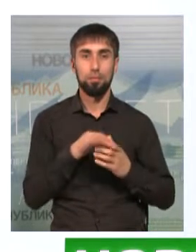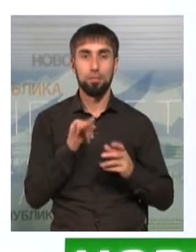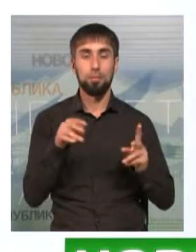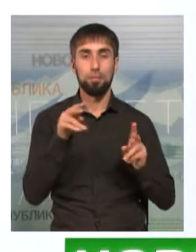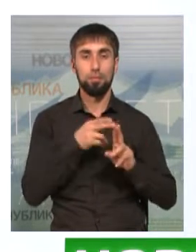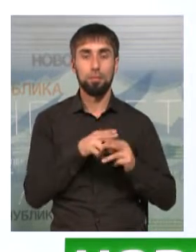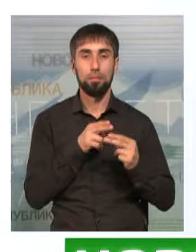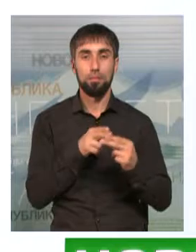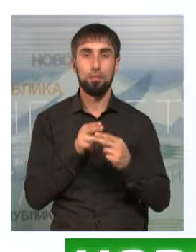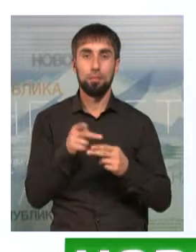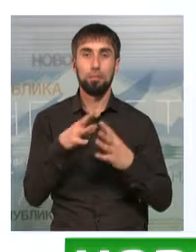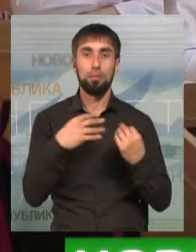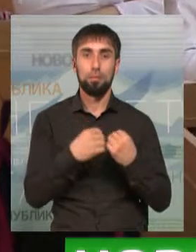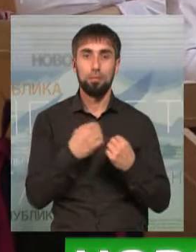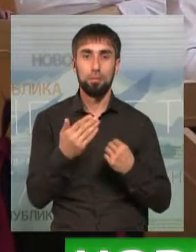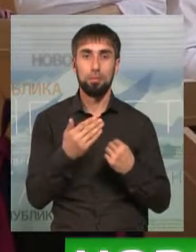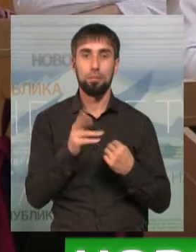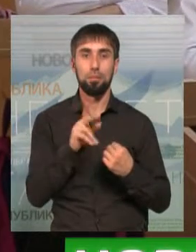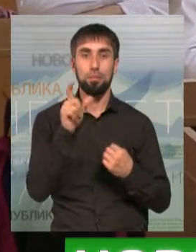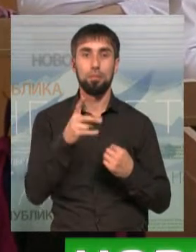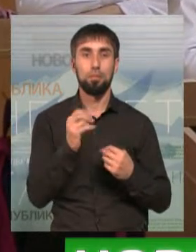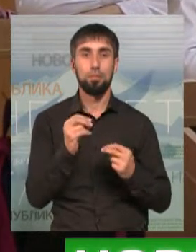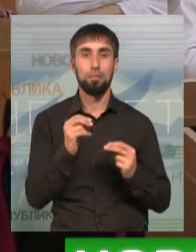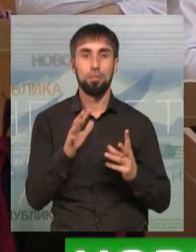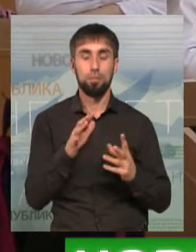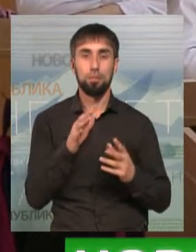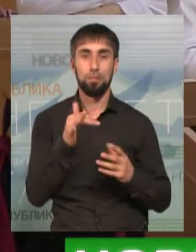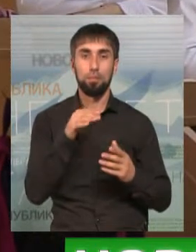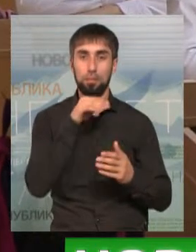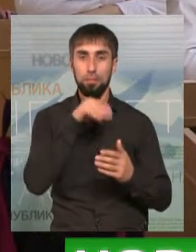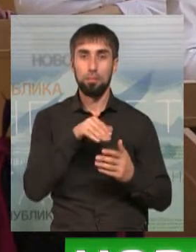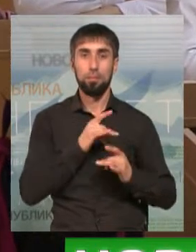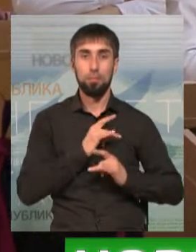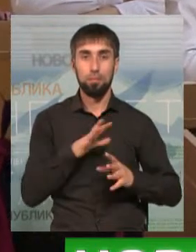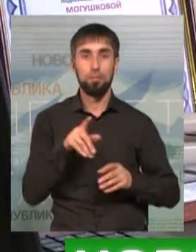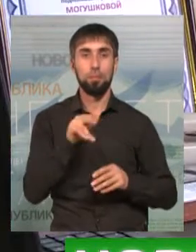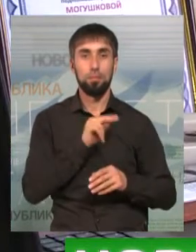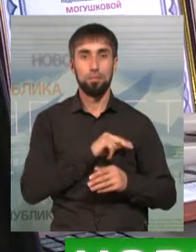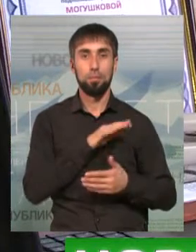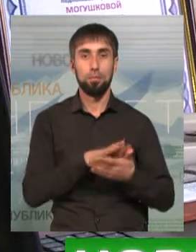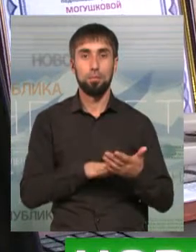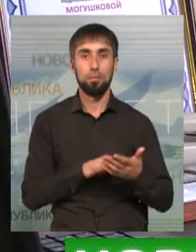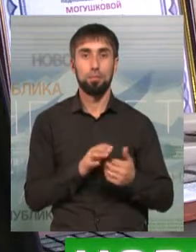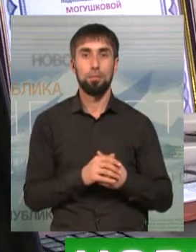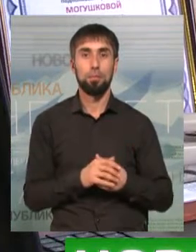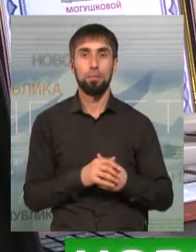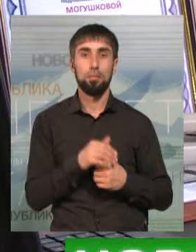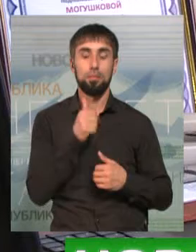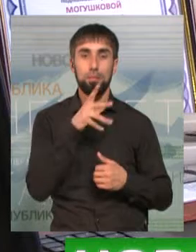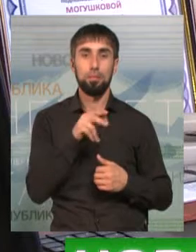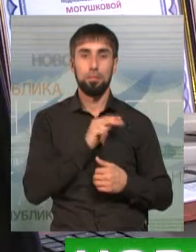проведать неблагополучные семьи. Даже в свой профессиональный праздник Лейла на рабочем посту. Когда работаешь, понимаешь,